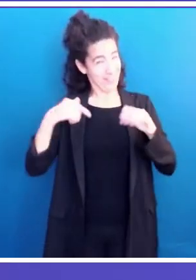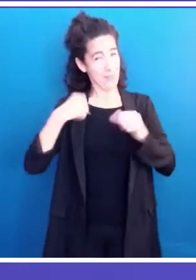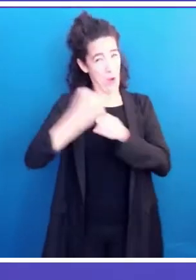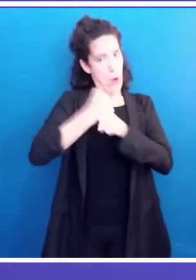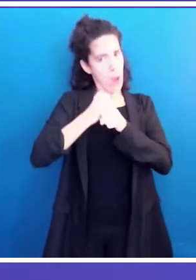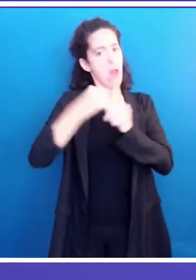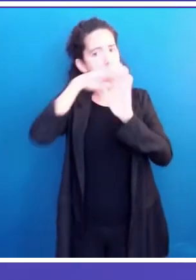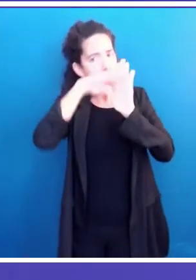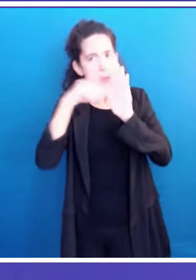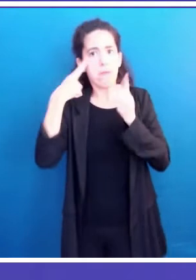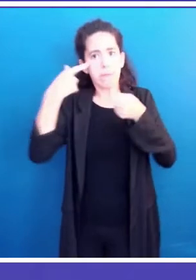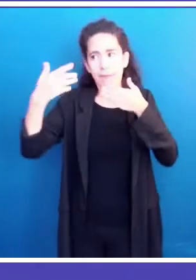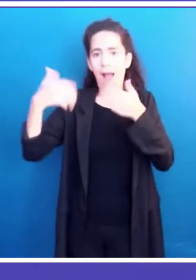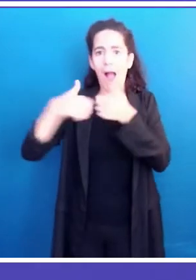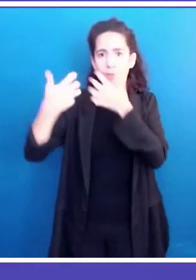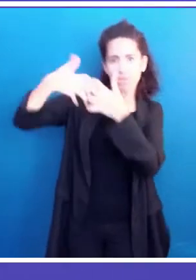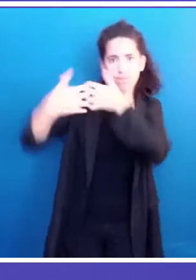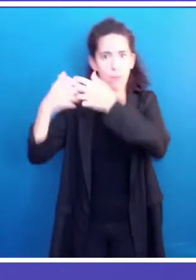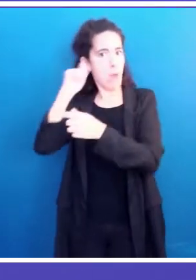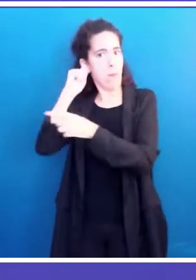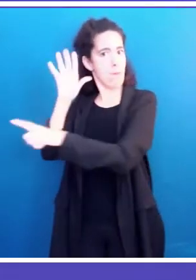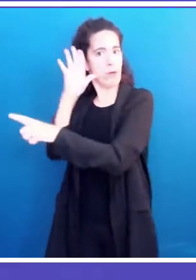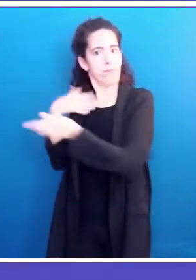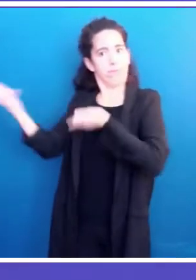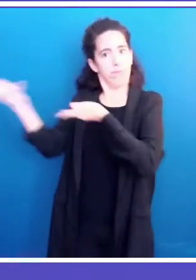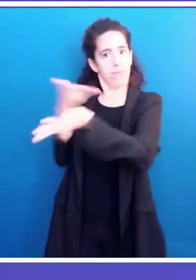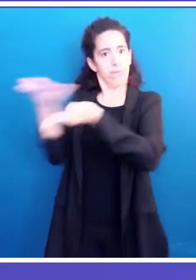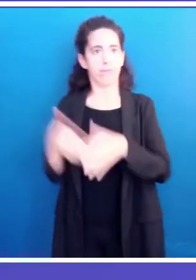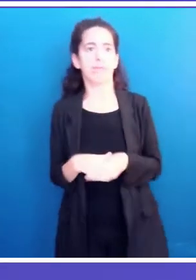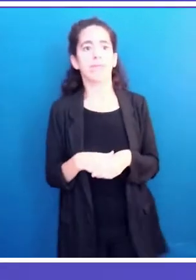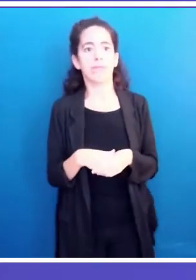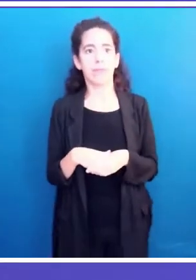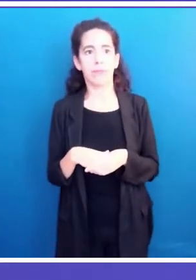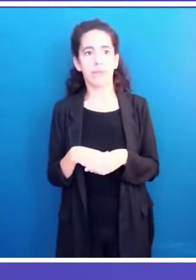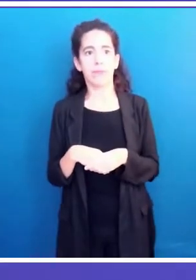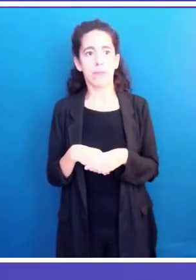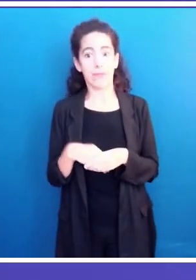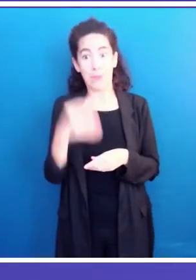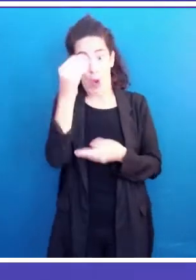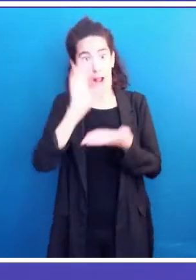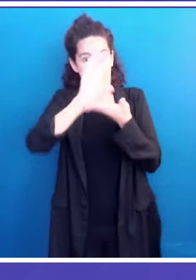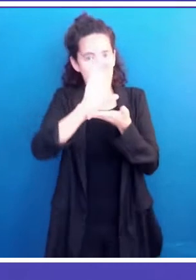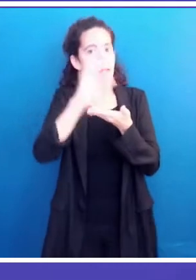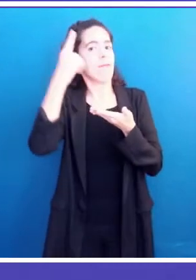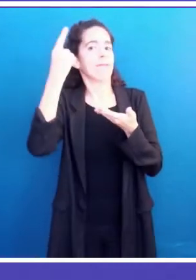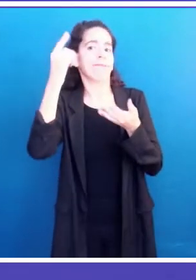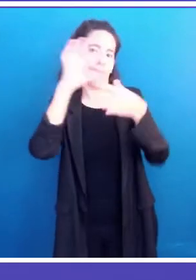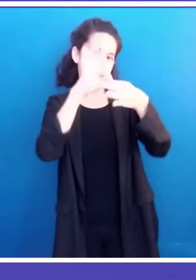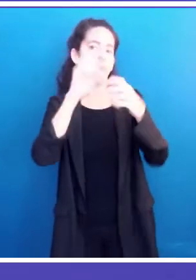الظروف وذلك حسب معايير معينة، إضافة إلى تعزيز